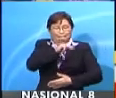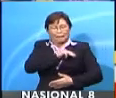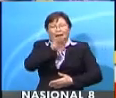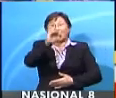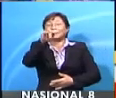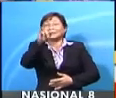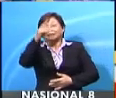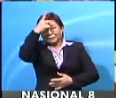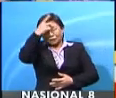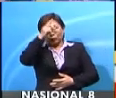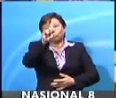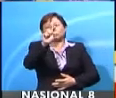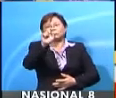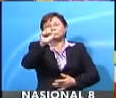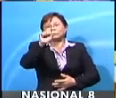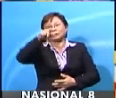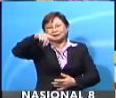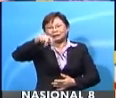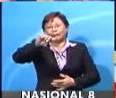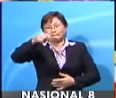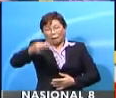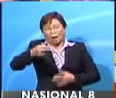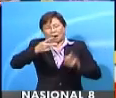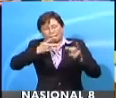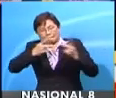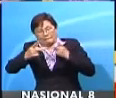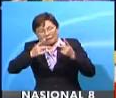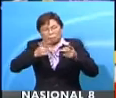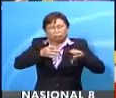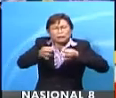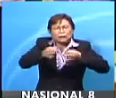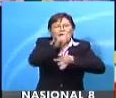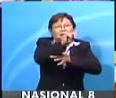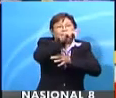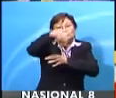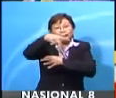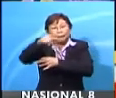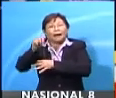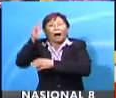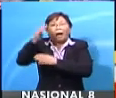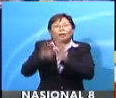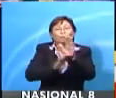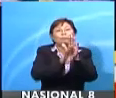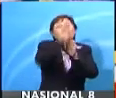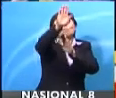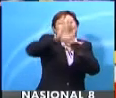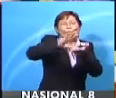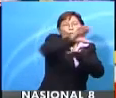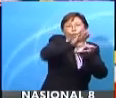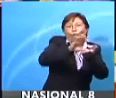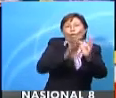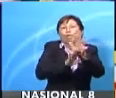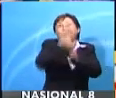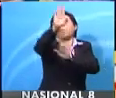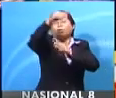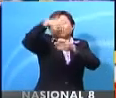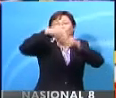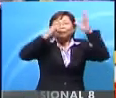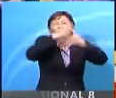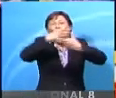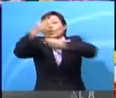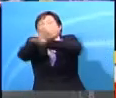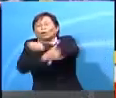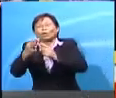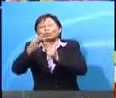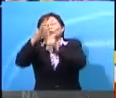Perdagangan Antarabangsa dan Industri Datuk Seri Mustafa Mohamad menjelaskan TPP akan melonjak peluang pelaburan dalam dan luar negara, khususnya